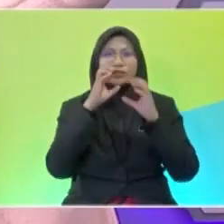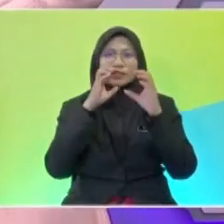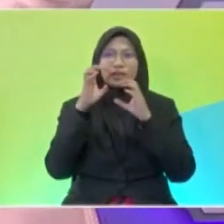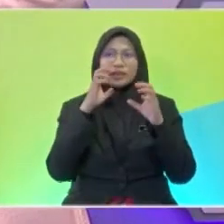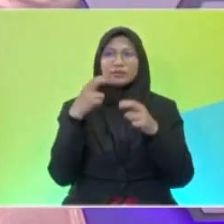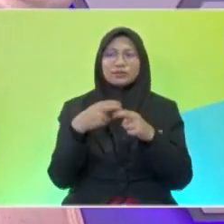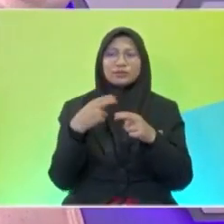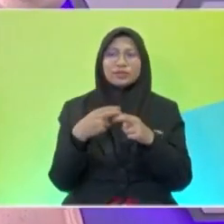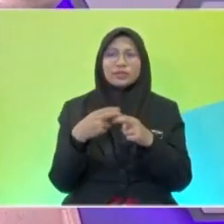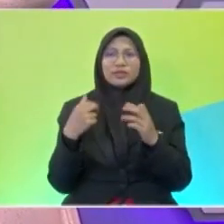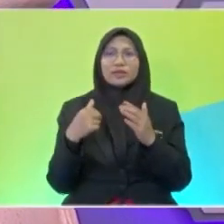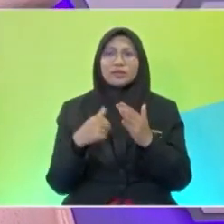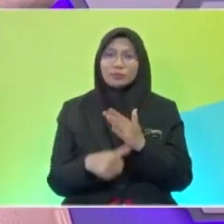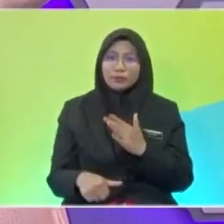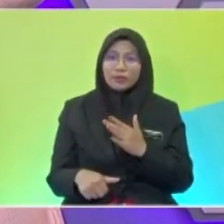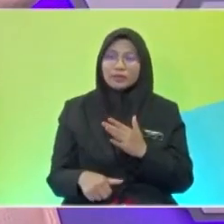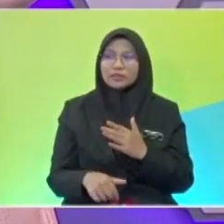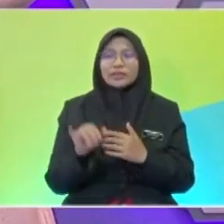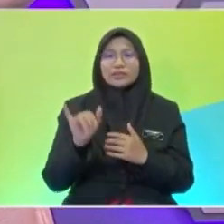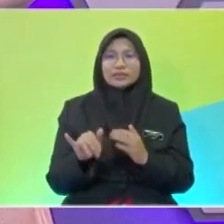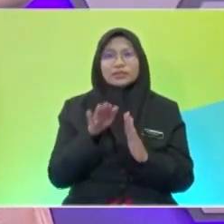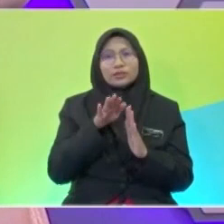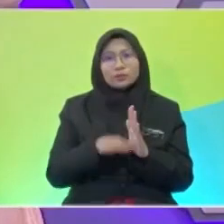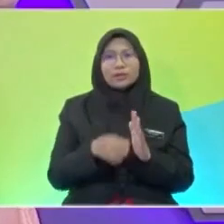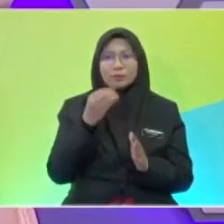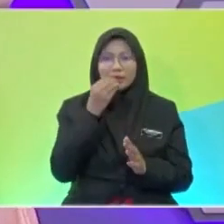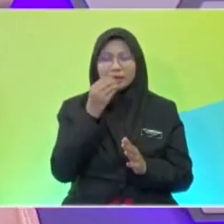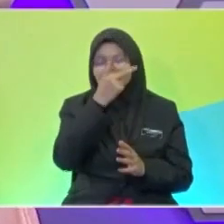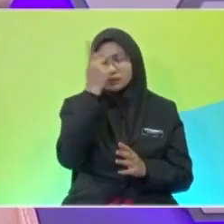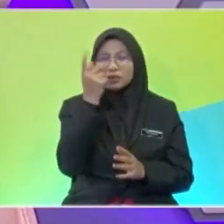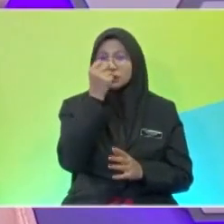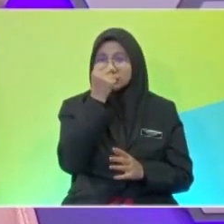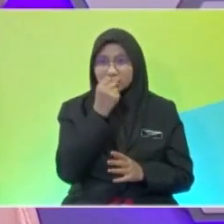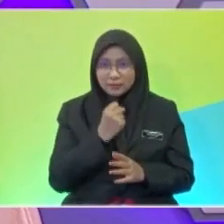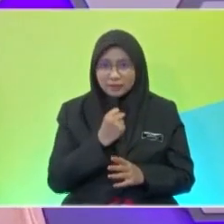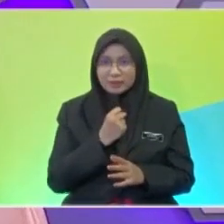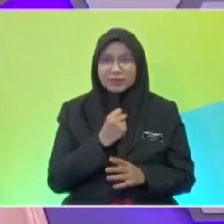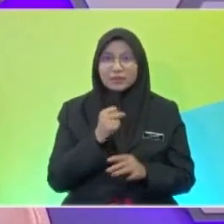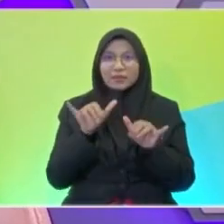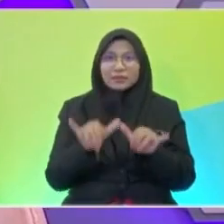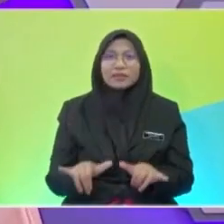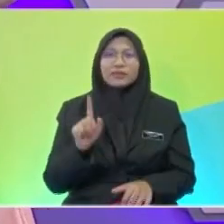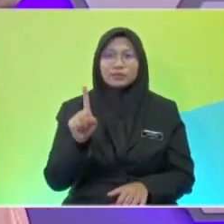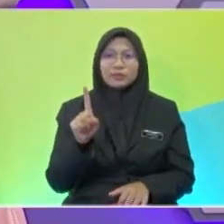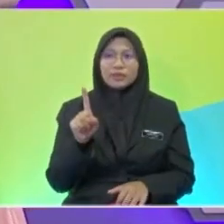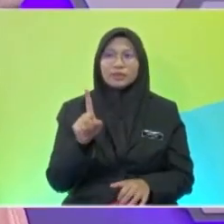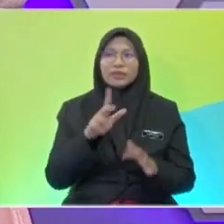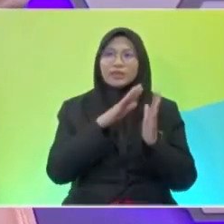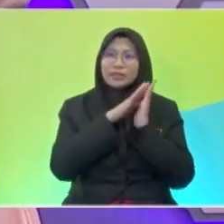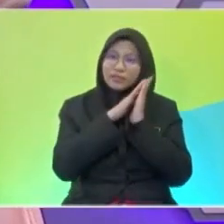jadi mungkin juga kemudian seterusnya tak dapat tidur